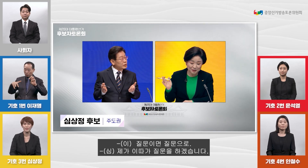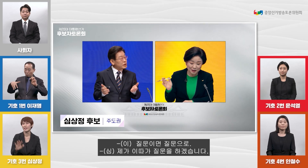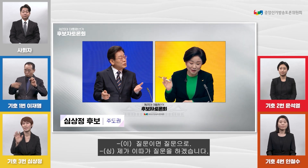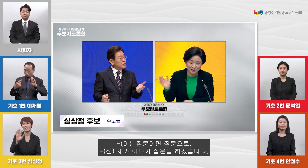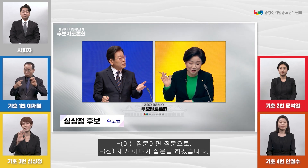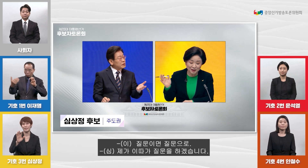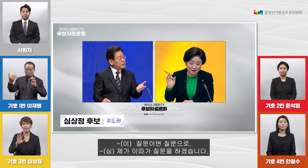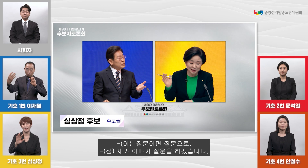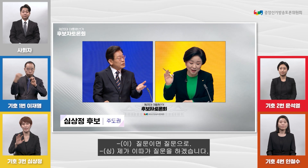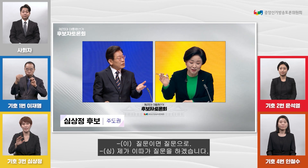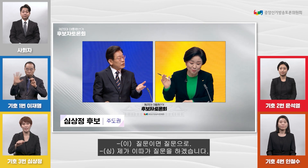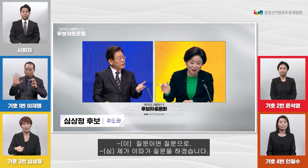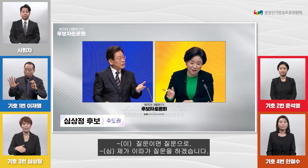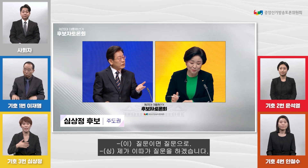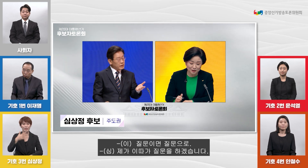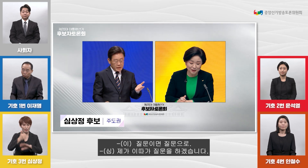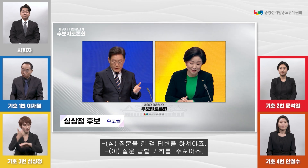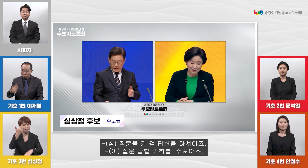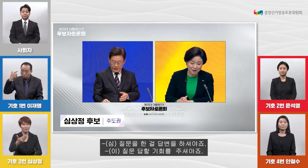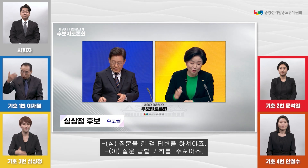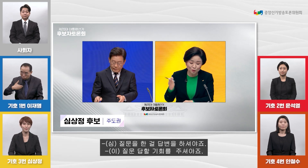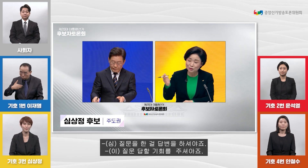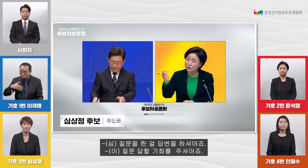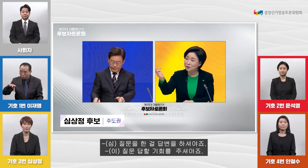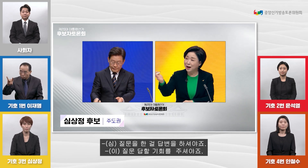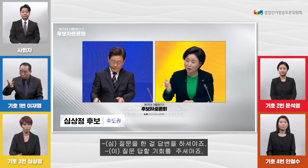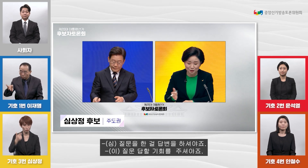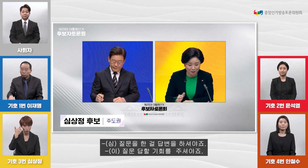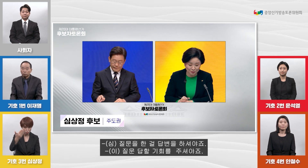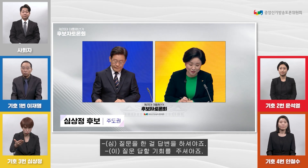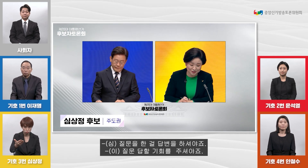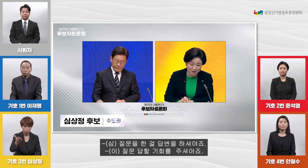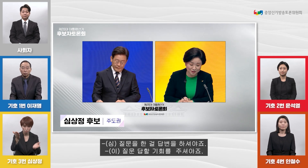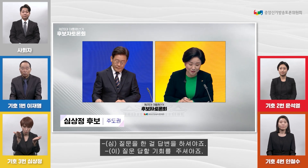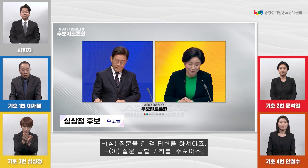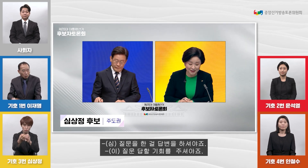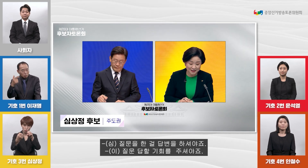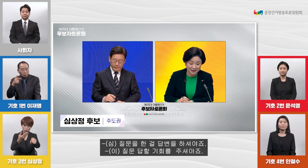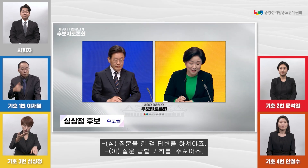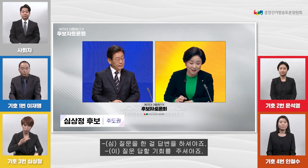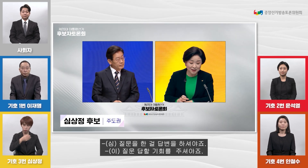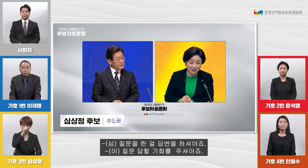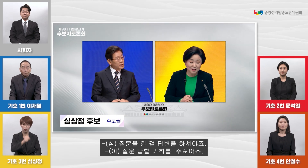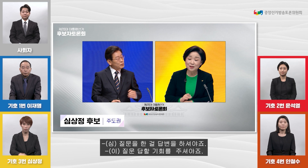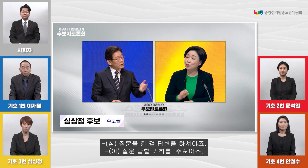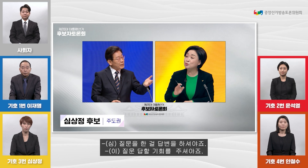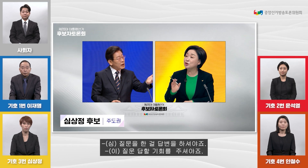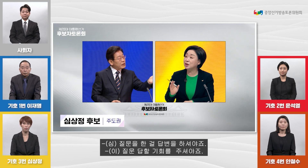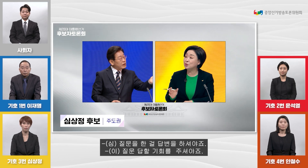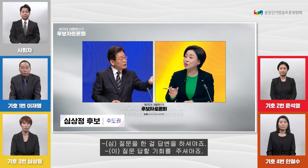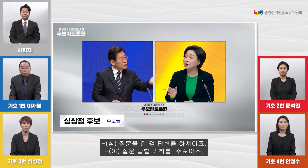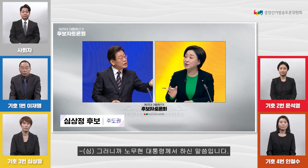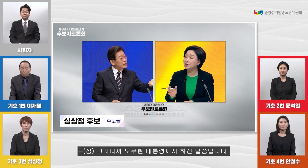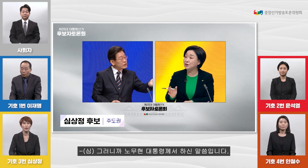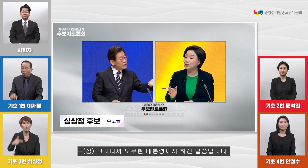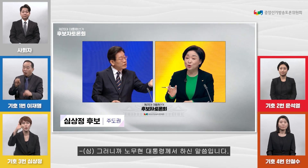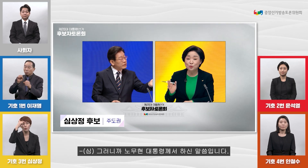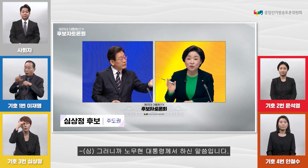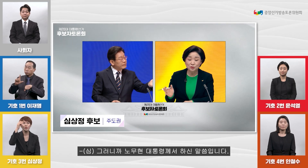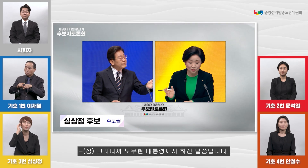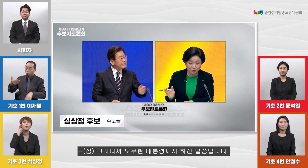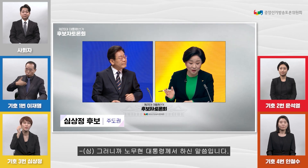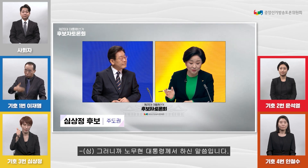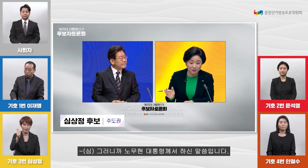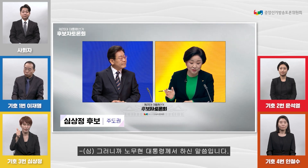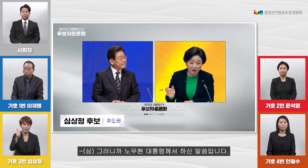제가 그럼 질문이면 제가 질문으로. 이따가 질문하겠습니다. 네네네. 질문을 한 걸 답변을 하셔야죠. 그러니까 이게 질문 답할 기회를 주셔야죠.